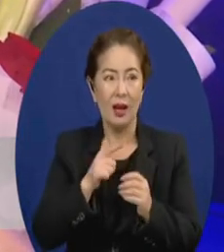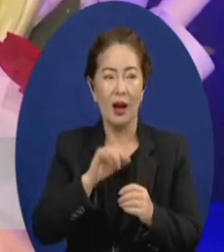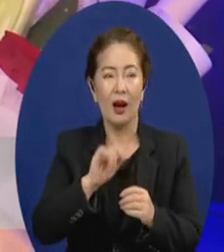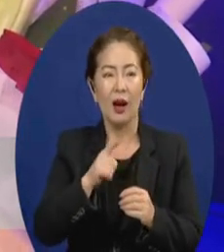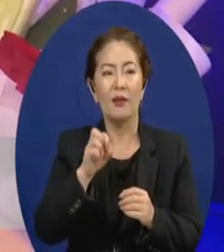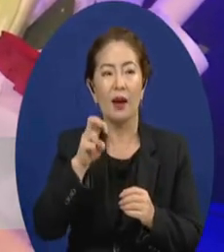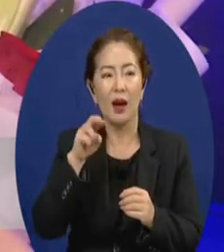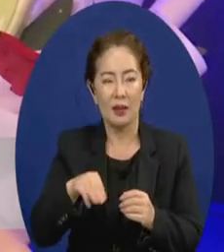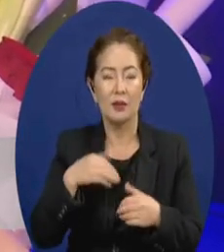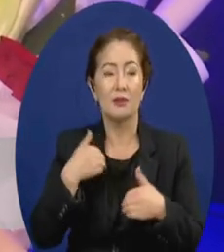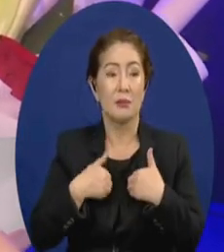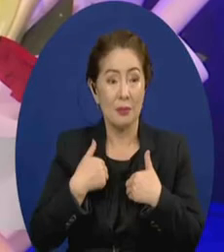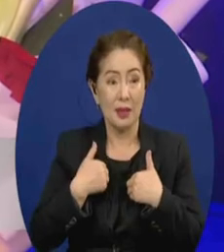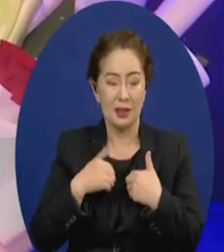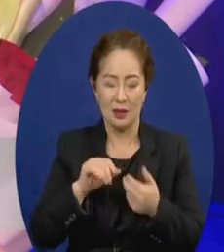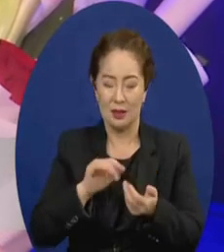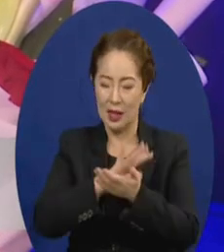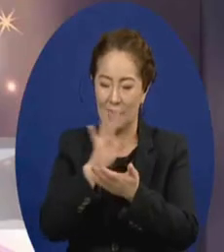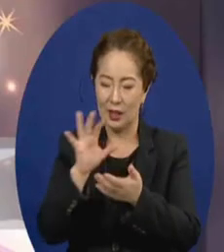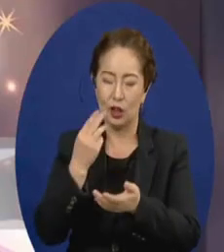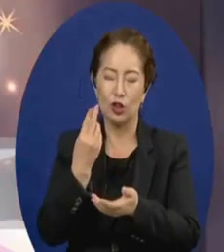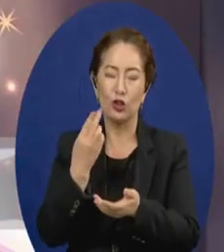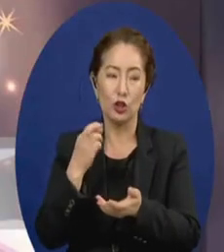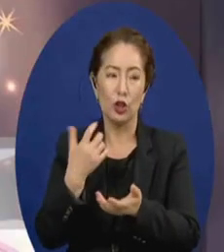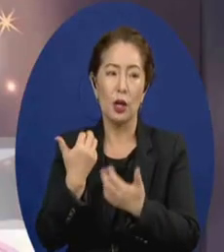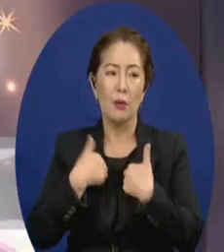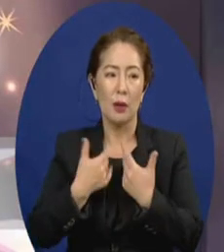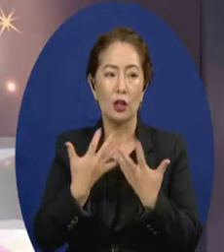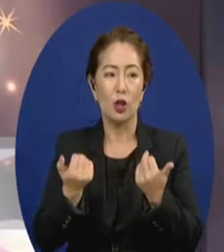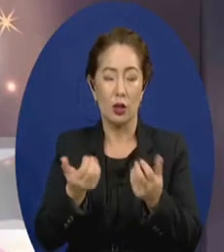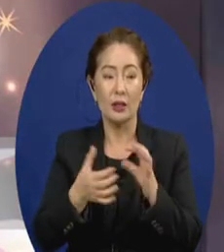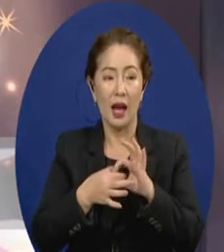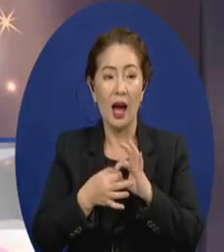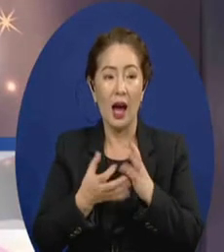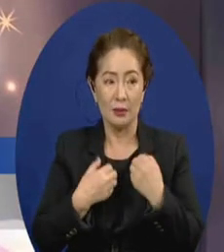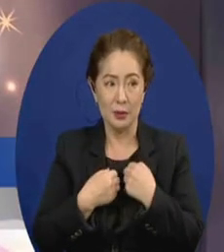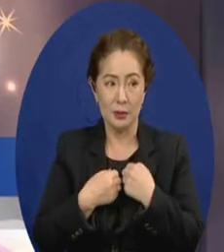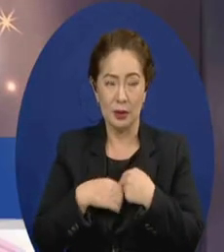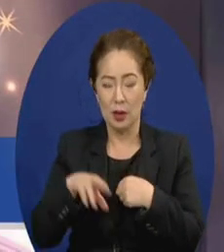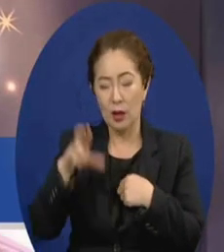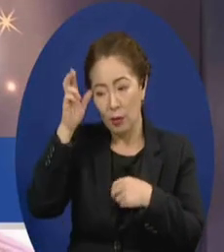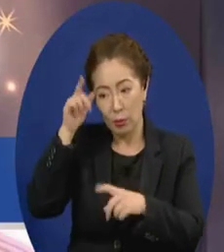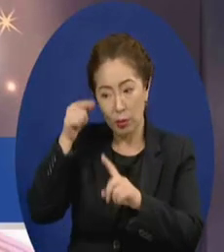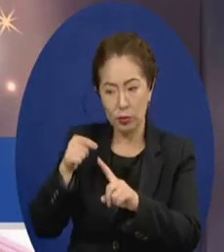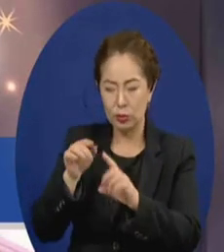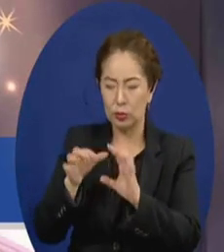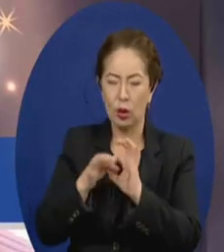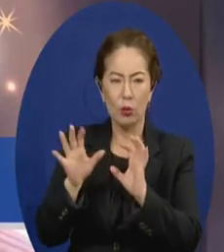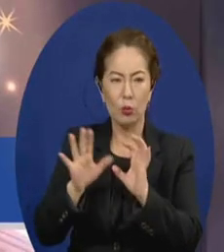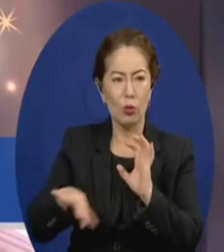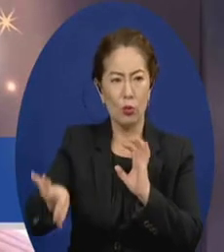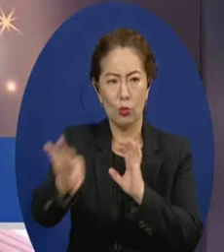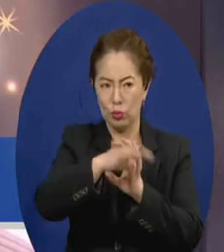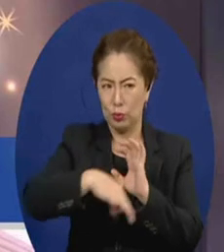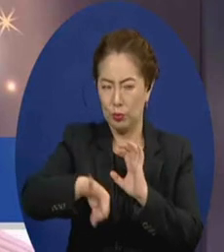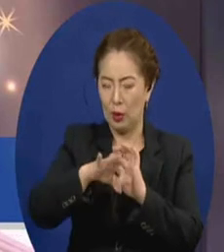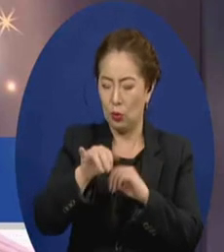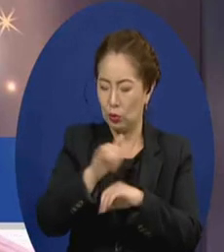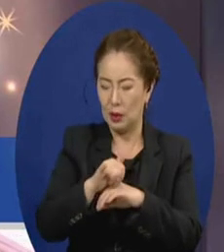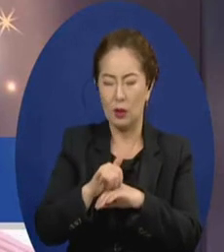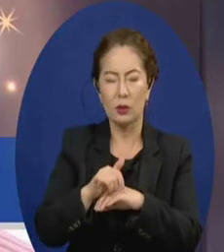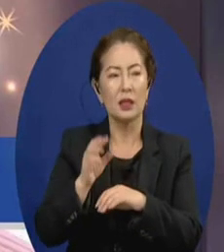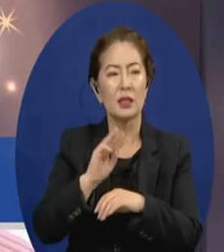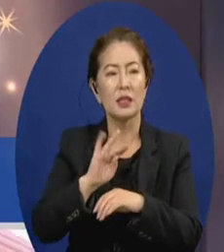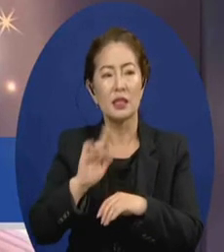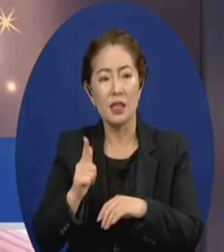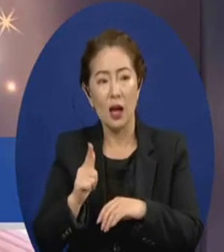гавьяд багш гэсэн алдар цолоор олон багш шагнагдлаа. Боловсролтой холбоогүй хүн бол ерөөсөө аль ч орон улсад байдгүй. За тийм